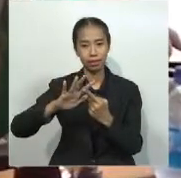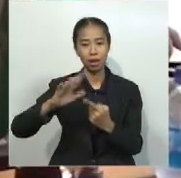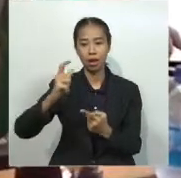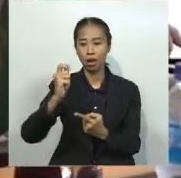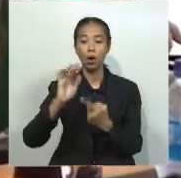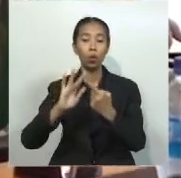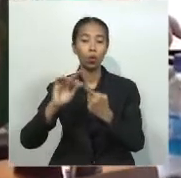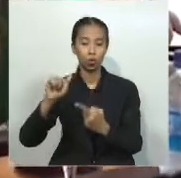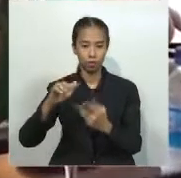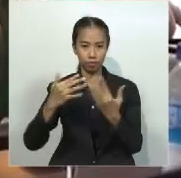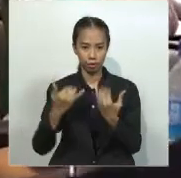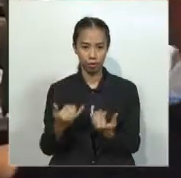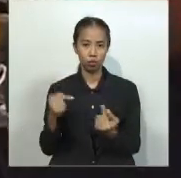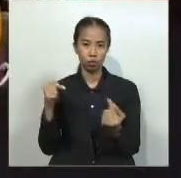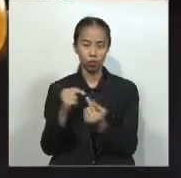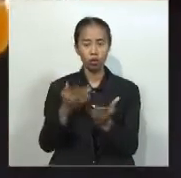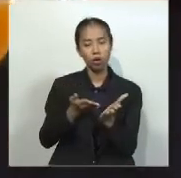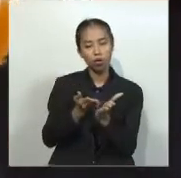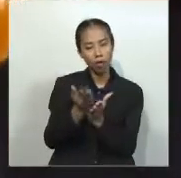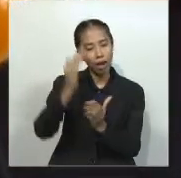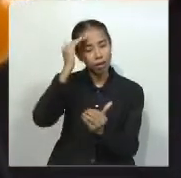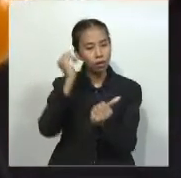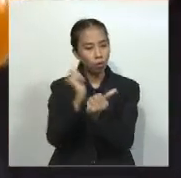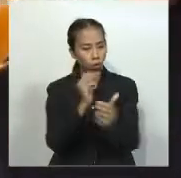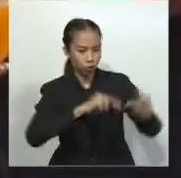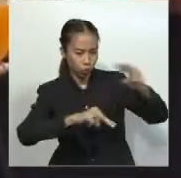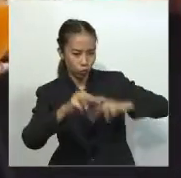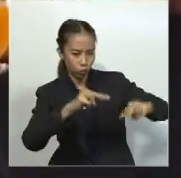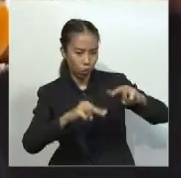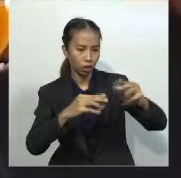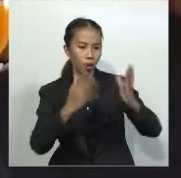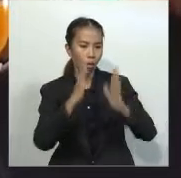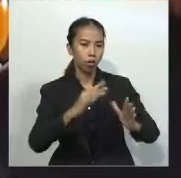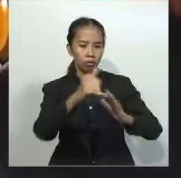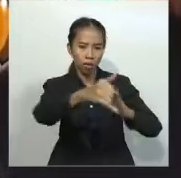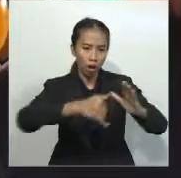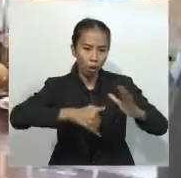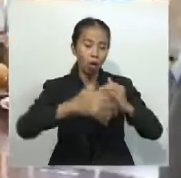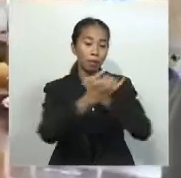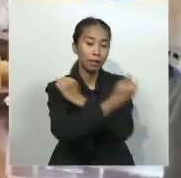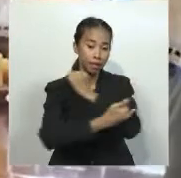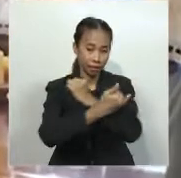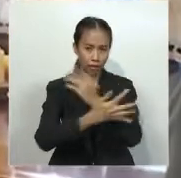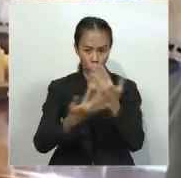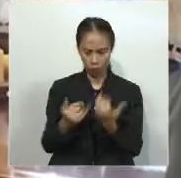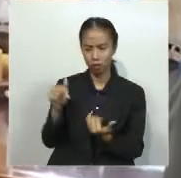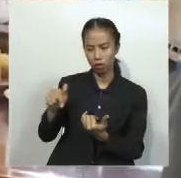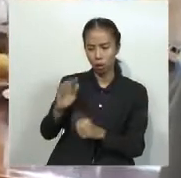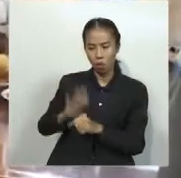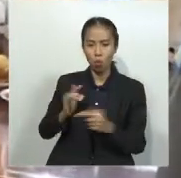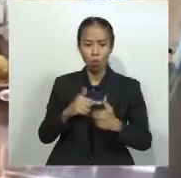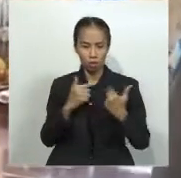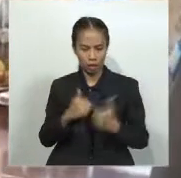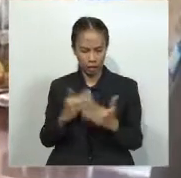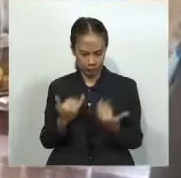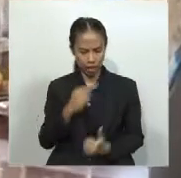เชษฐ์หักพานผู้บัญชาการสำนักงานตำรวจตรวจคนเข้าเมืองก็บอกว่าทางสถานทูตซาอุดิอาระเบียพอใจแล้วก็มั่นใจในการทำ